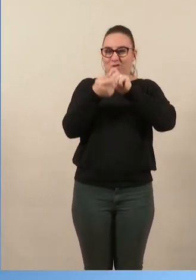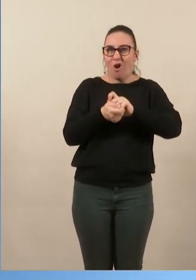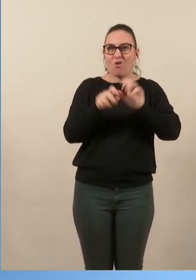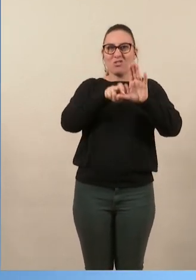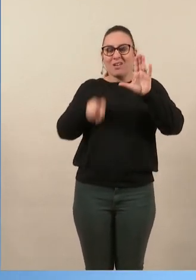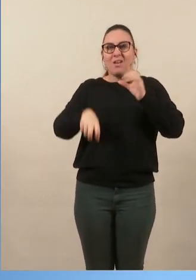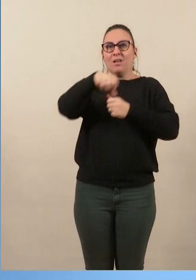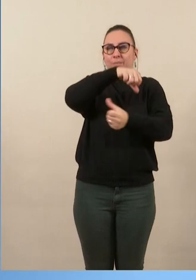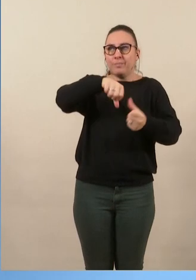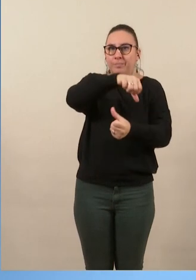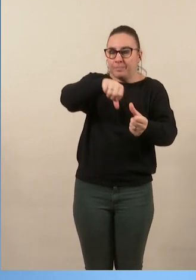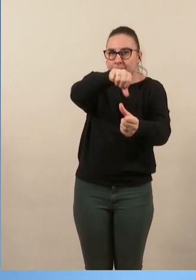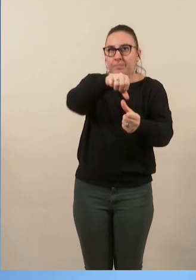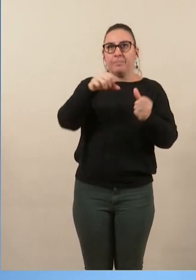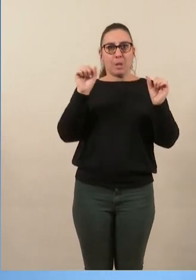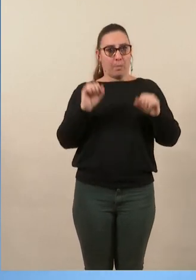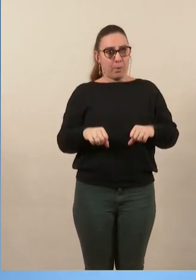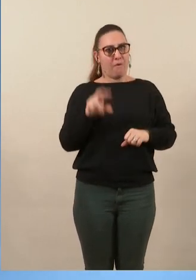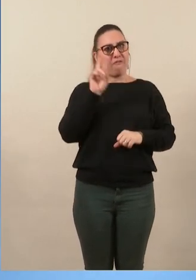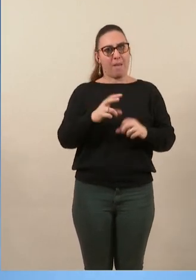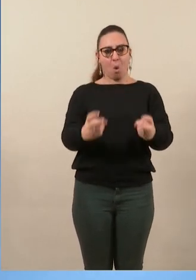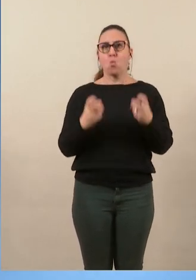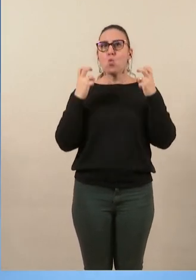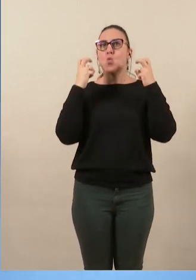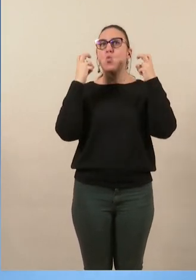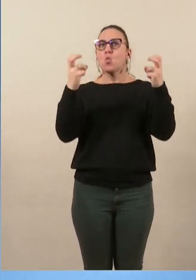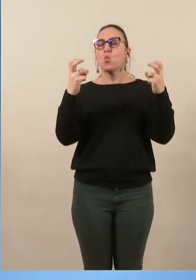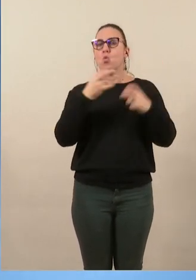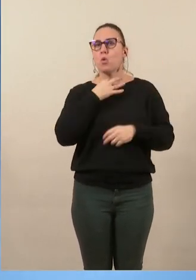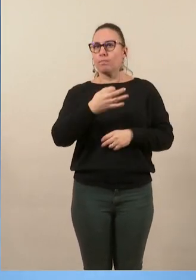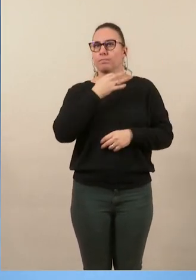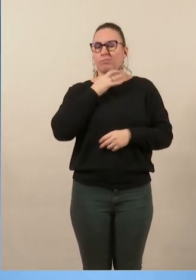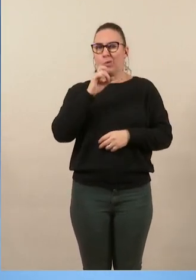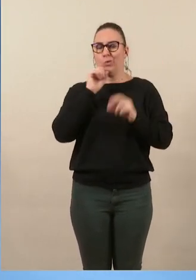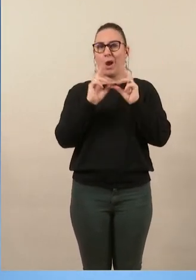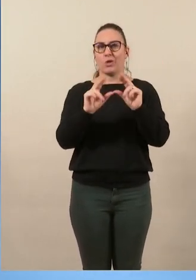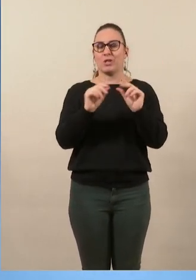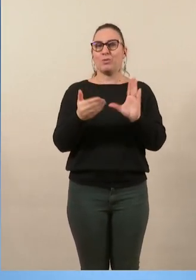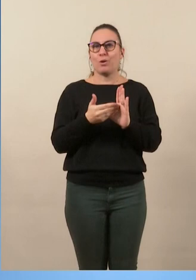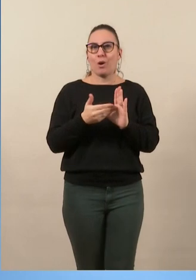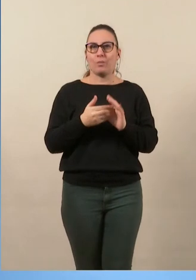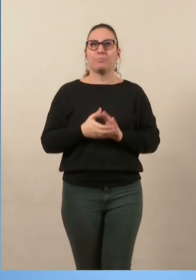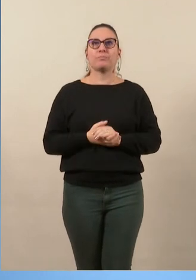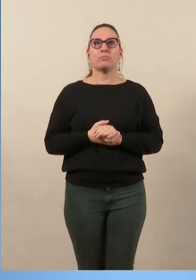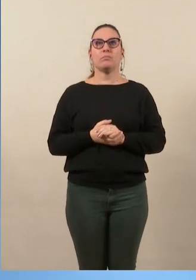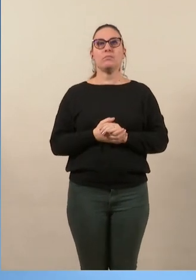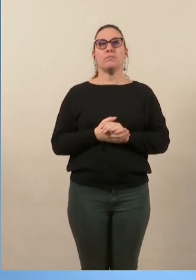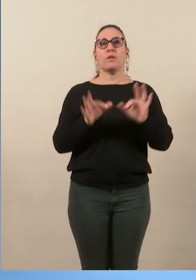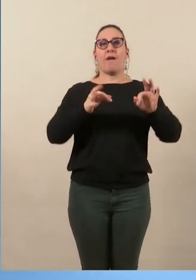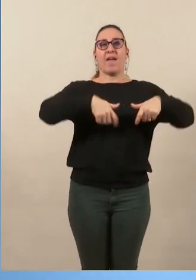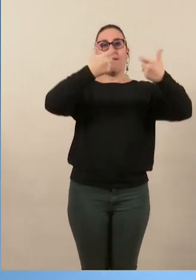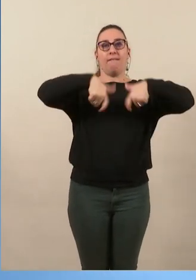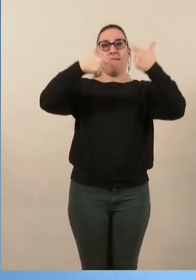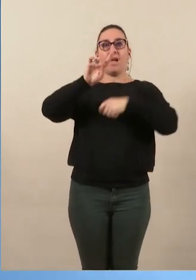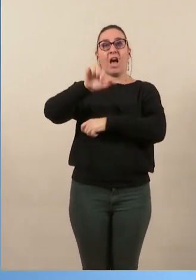bail et il peut y avoir des des réelles hausses euh j'y reviendrai euh s'agissant d'abord du parc social je vous